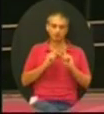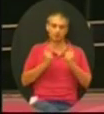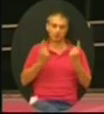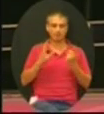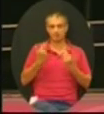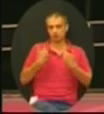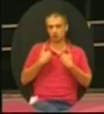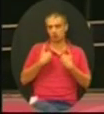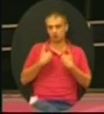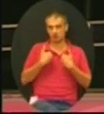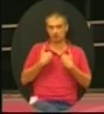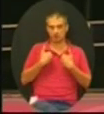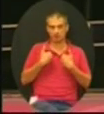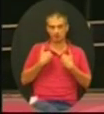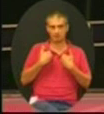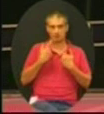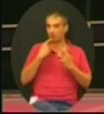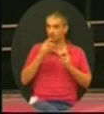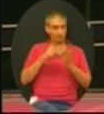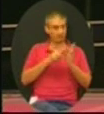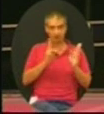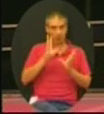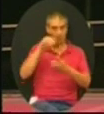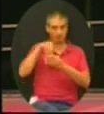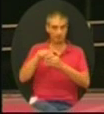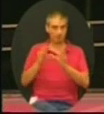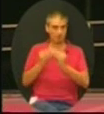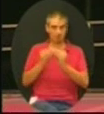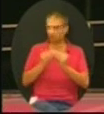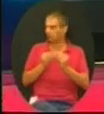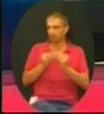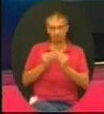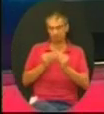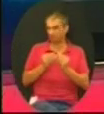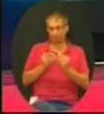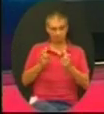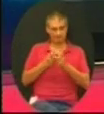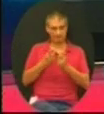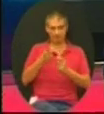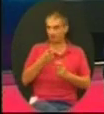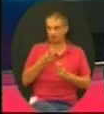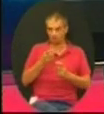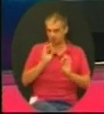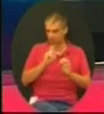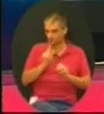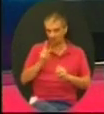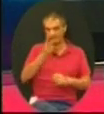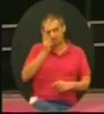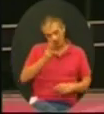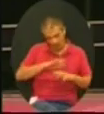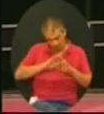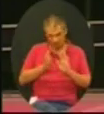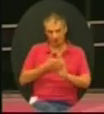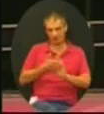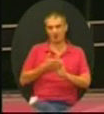ממה שאני מגדירה. ולכן הם לא יכולים לדון בכפיפה אחת במפלגה... בכלל לא, הם יכולים